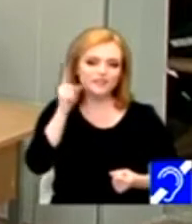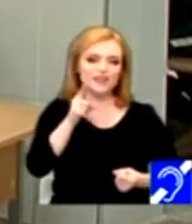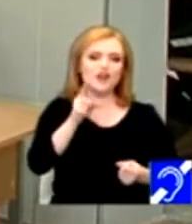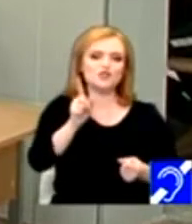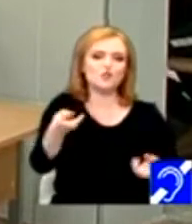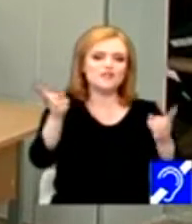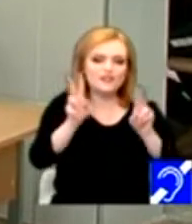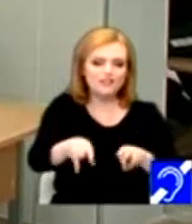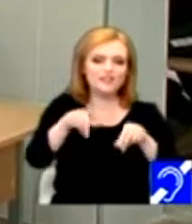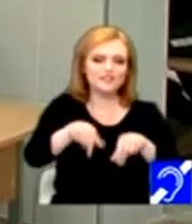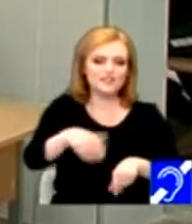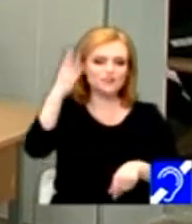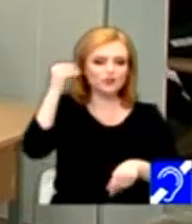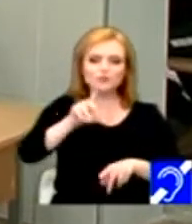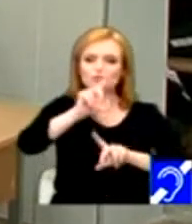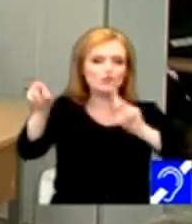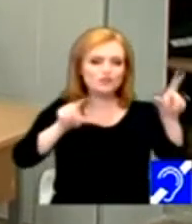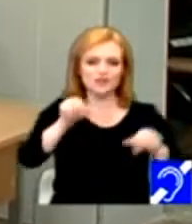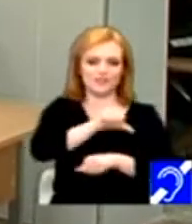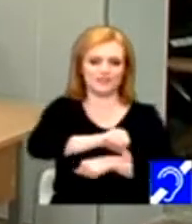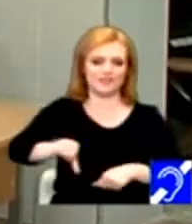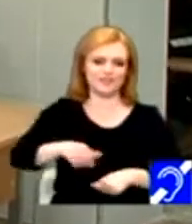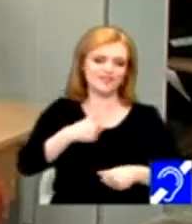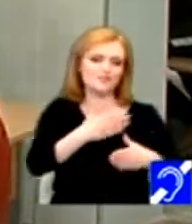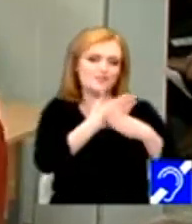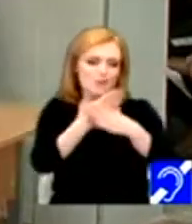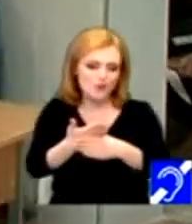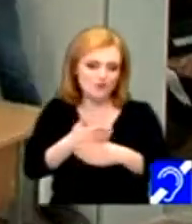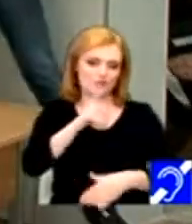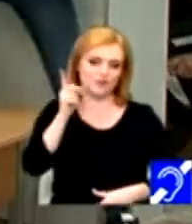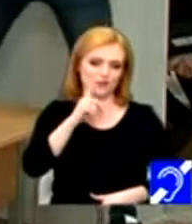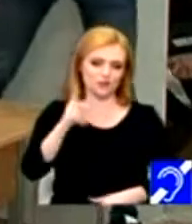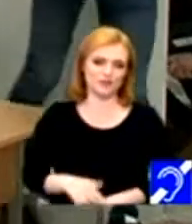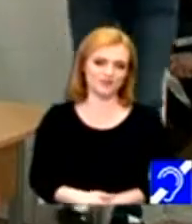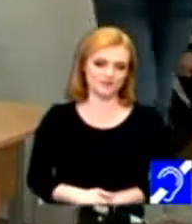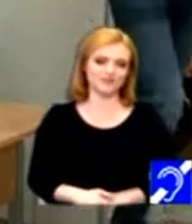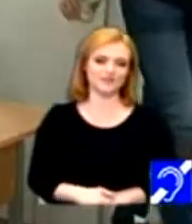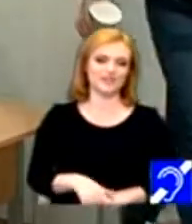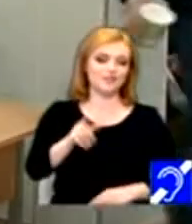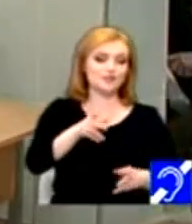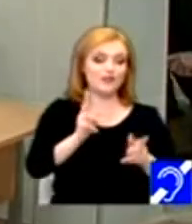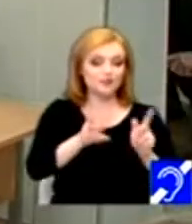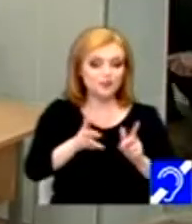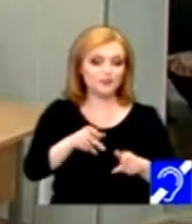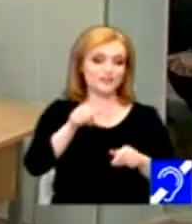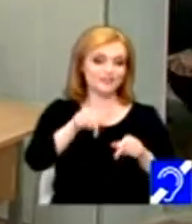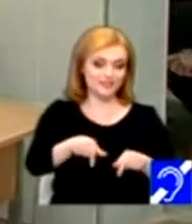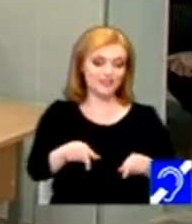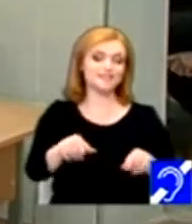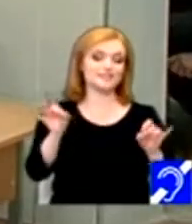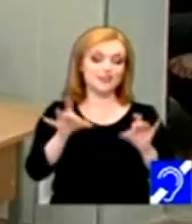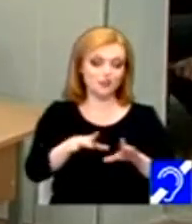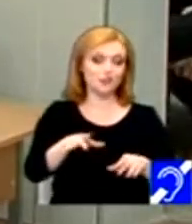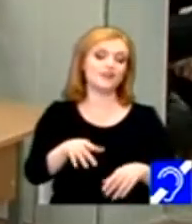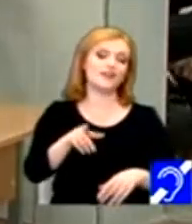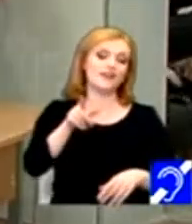rândul tinerilor, pentru promovarea mod sănătos de viață, pentru slujba în armie, prin mod sănătos de